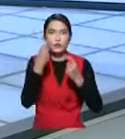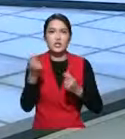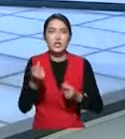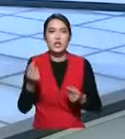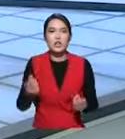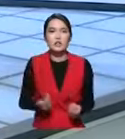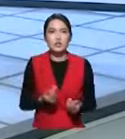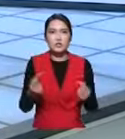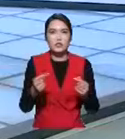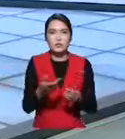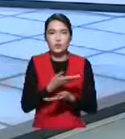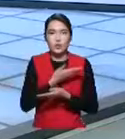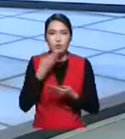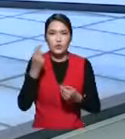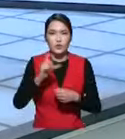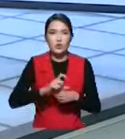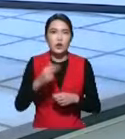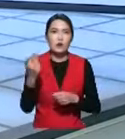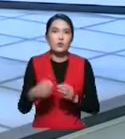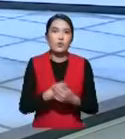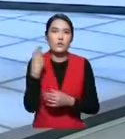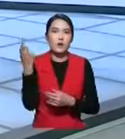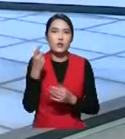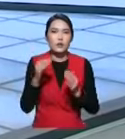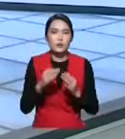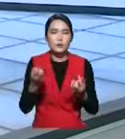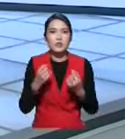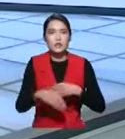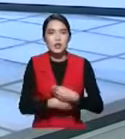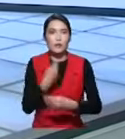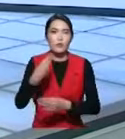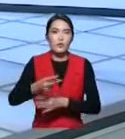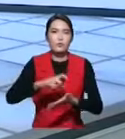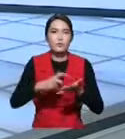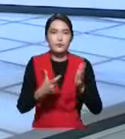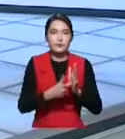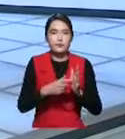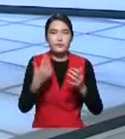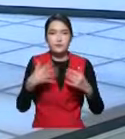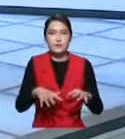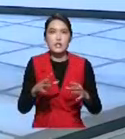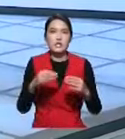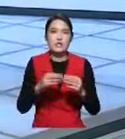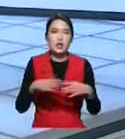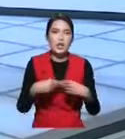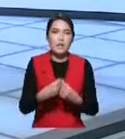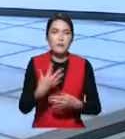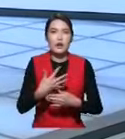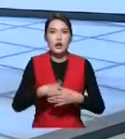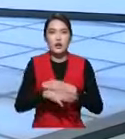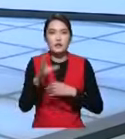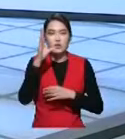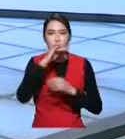принадлежит. По их словам, новый владелец дома требует заново выкупить квадратные метры. В противном случае десятки семей просто окажутся на улице. В